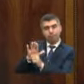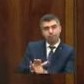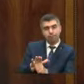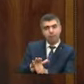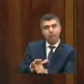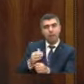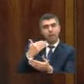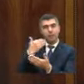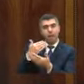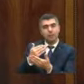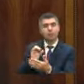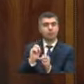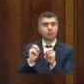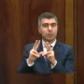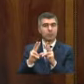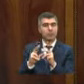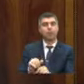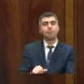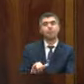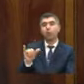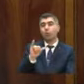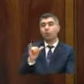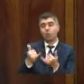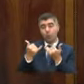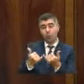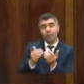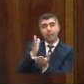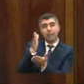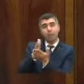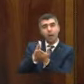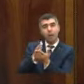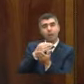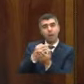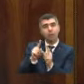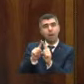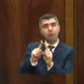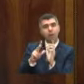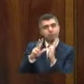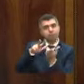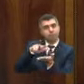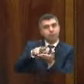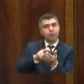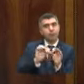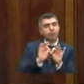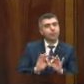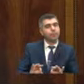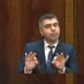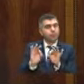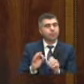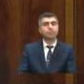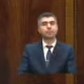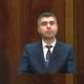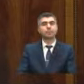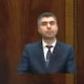والاستبداد؟ أين نحن اليوم من الاختيار الديمقراطي الذي أصبح ثابتا من الثوابت الدستورية؟ لست